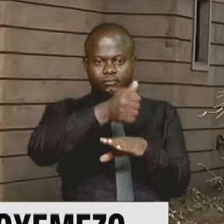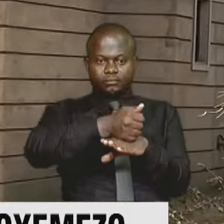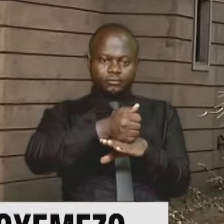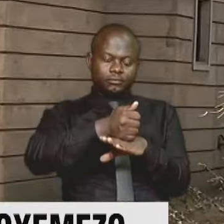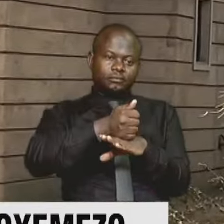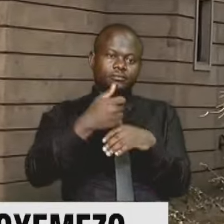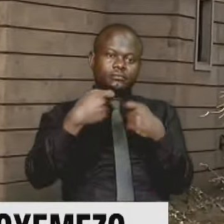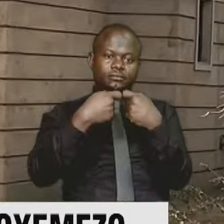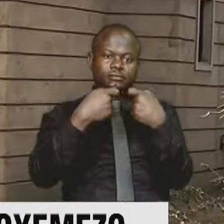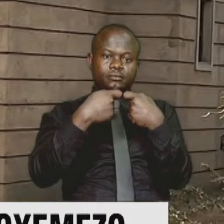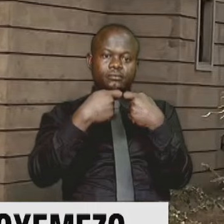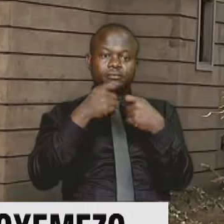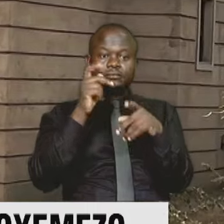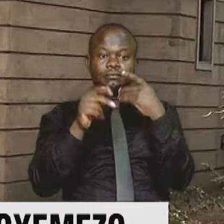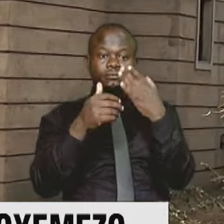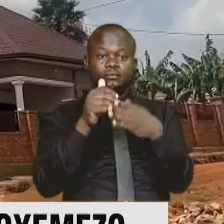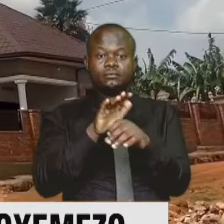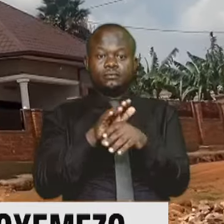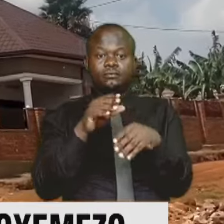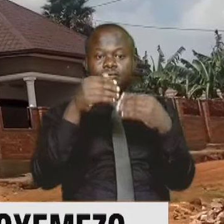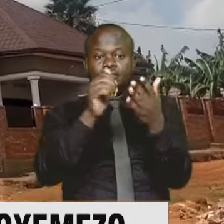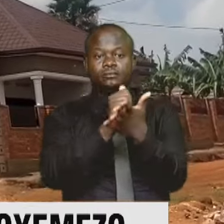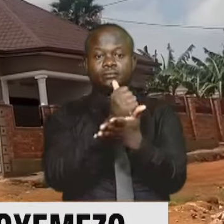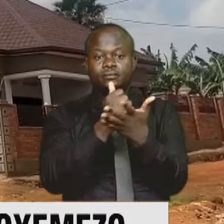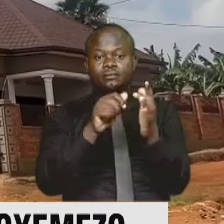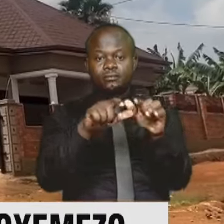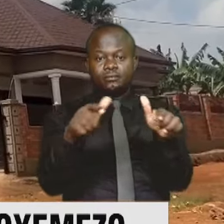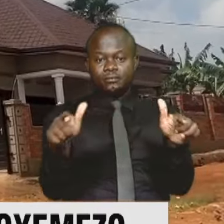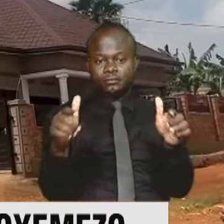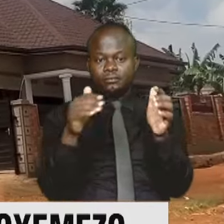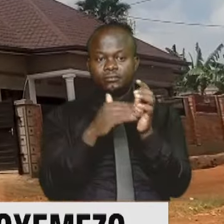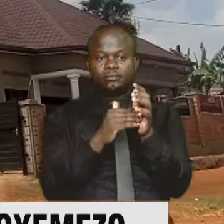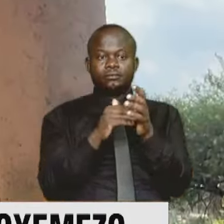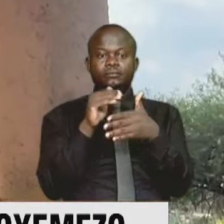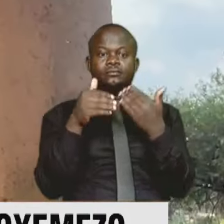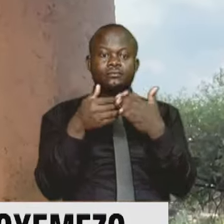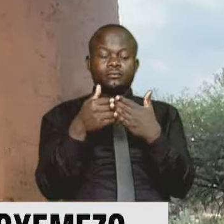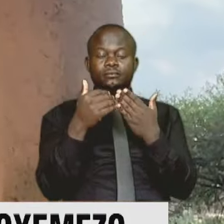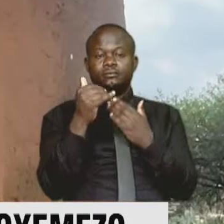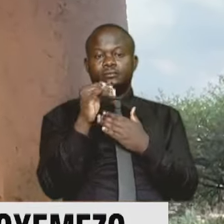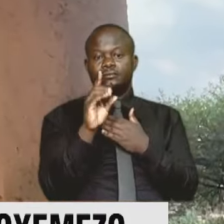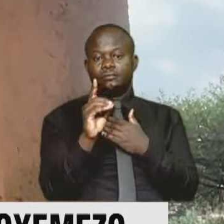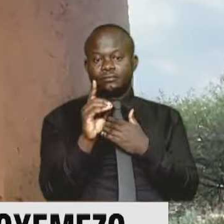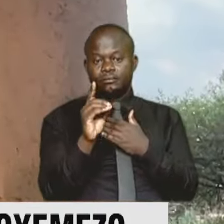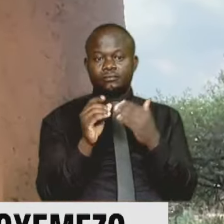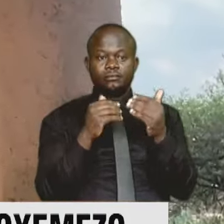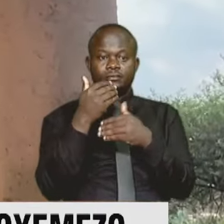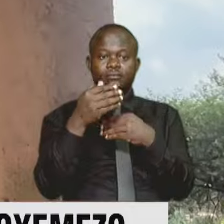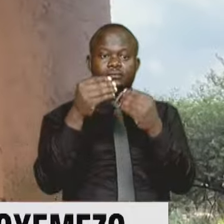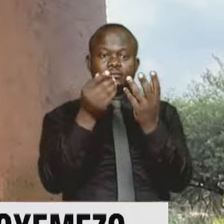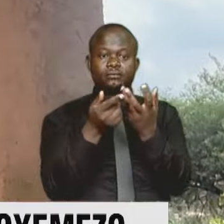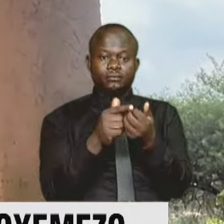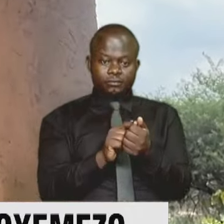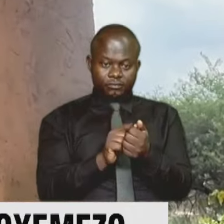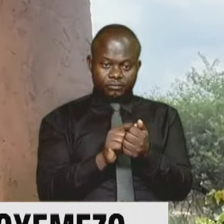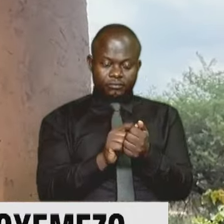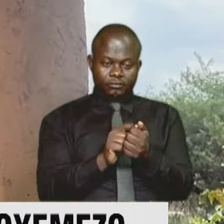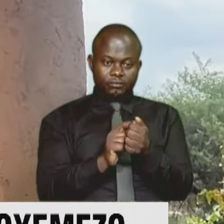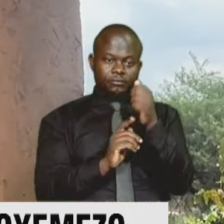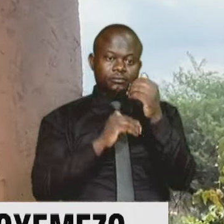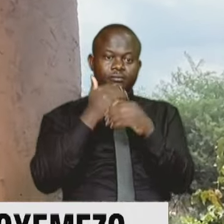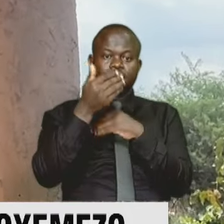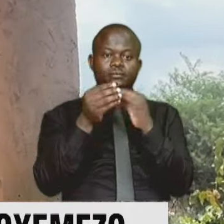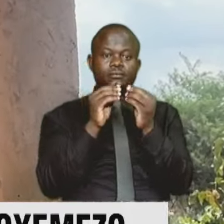w'amashanyarazi, umuturage yatangaga icyangombwa cy'ubutaka ndetse na fotokopi y'indangamuntu agahabwa mubazi. Nyuma